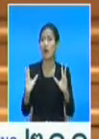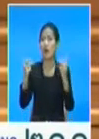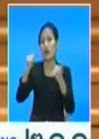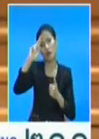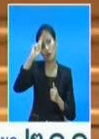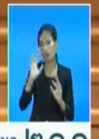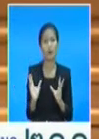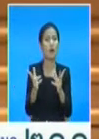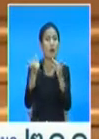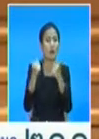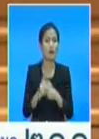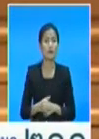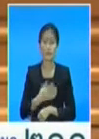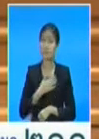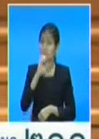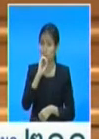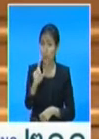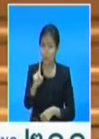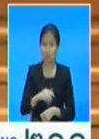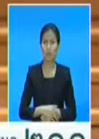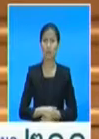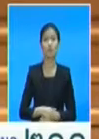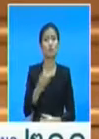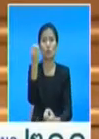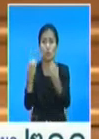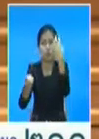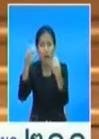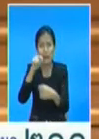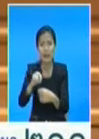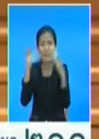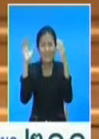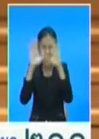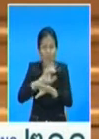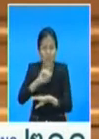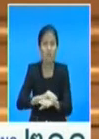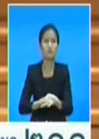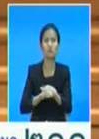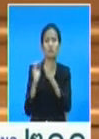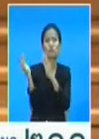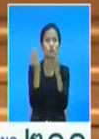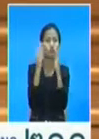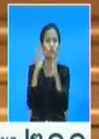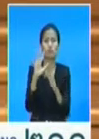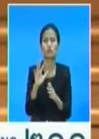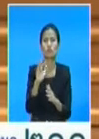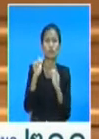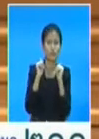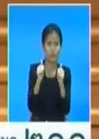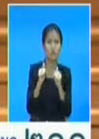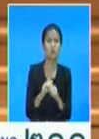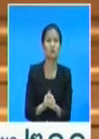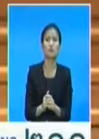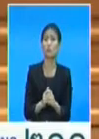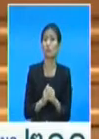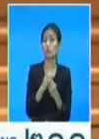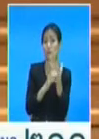องอากาศชั้นดีดังนั้นการปลูกต้นไม้จะต้องเกิดขึ้นในชุมชนโดยเฉพาะชุมชน